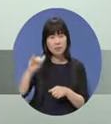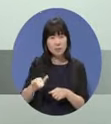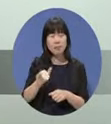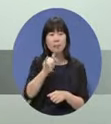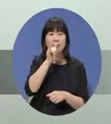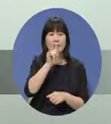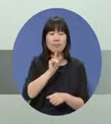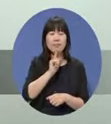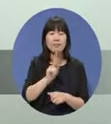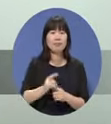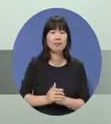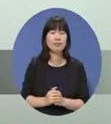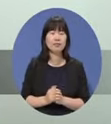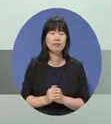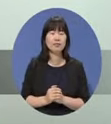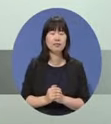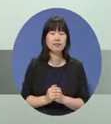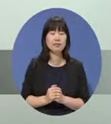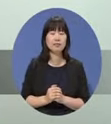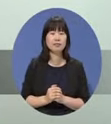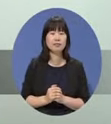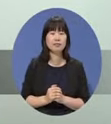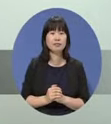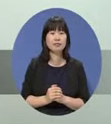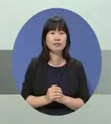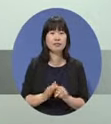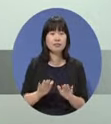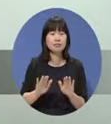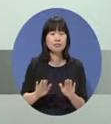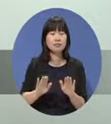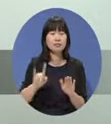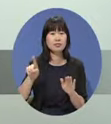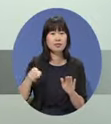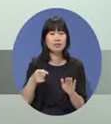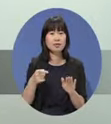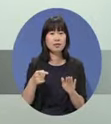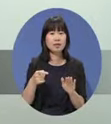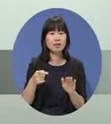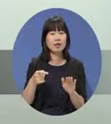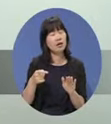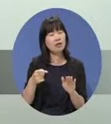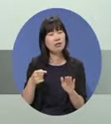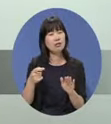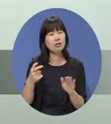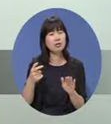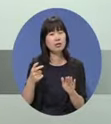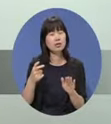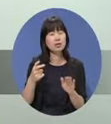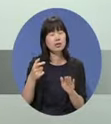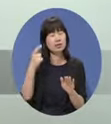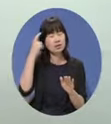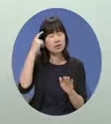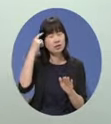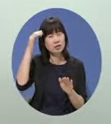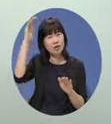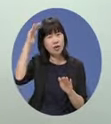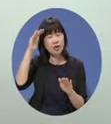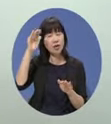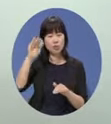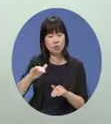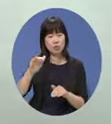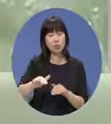지속된다면 굉장히 저신장이 107cm 이하로 밖에 키가 안 클 수도 있는 심각한 상태입니다.